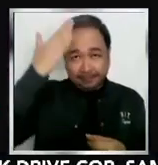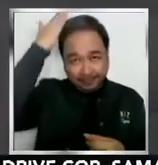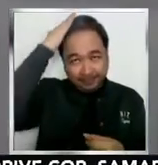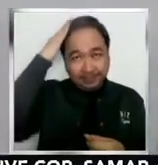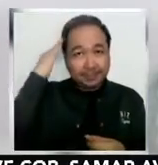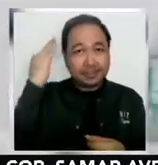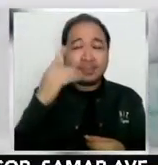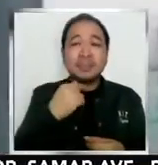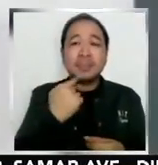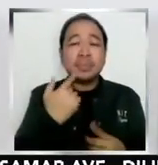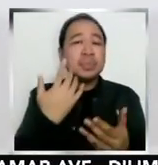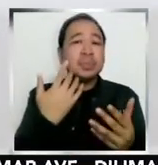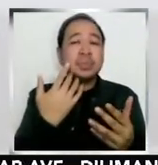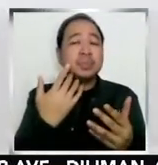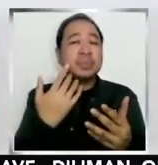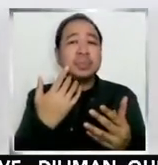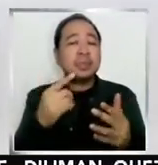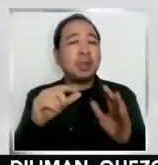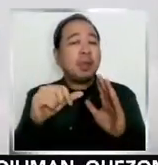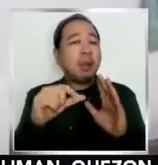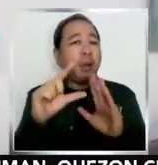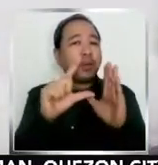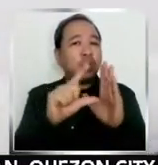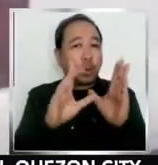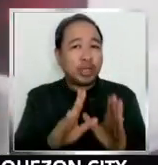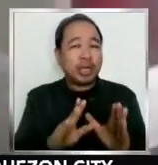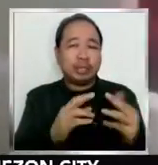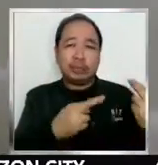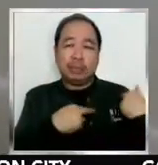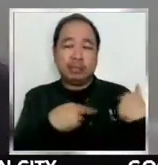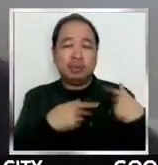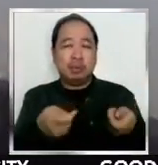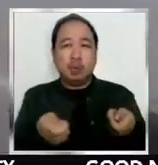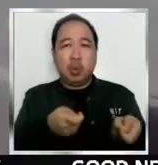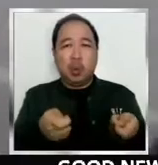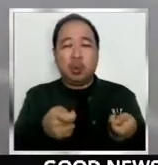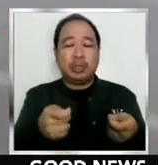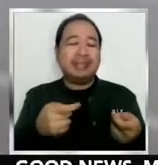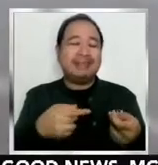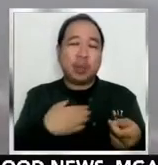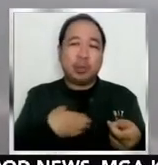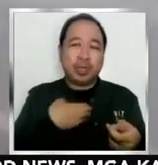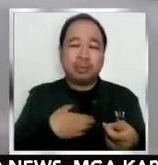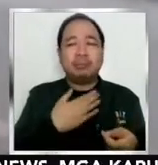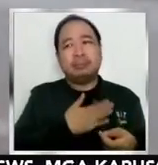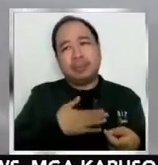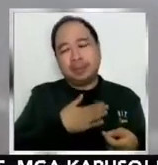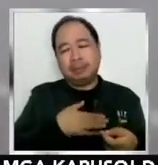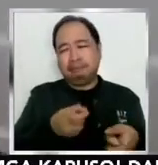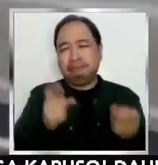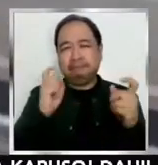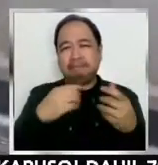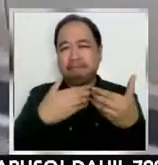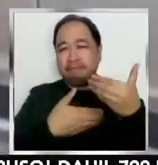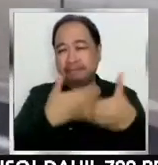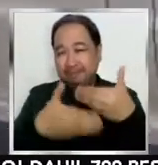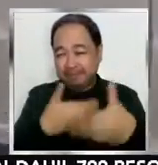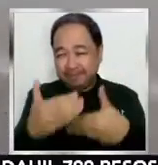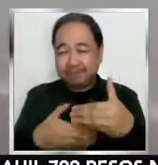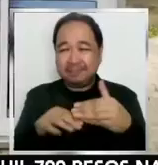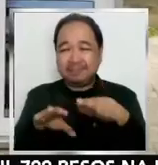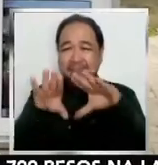authorities na umawak sa kaso namin na sana naman eh, inispilisan naman nila yung pagtugis sa mga